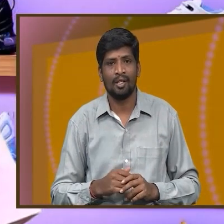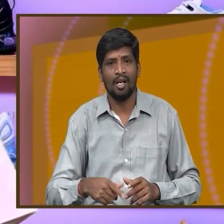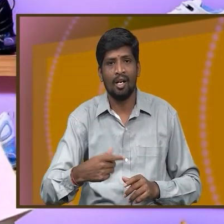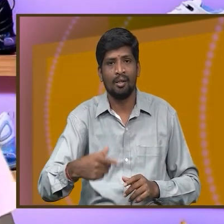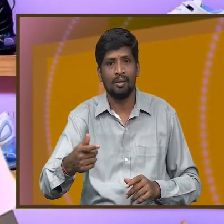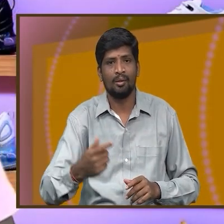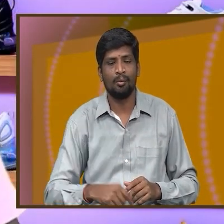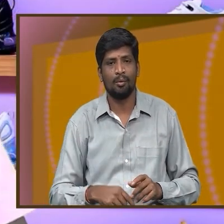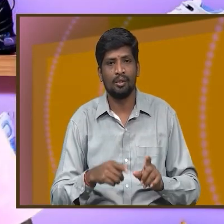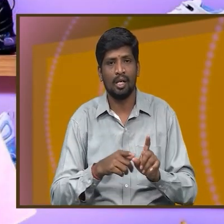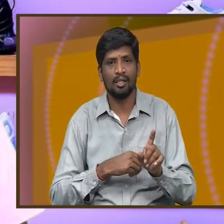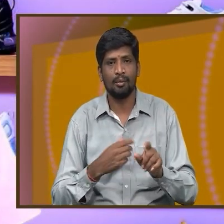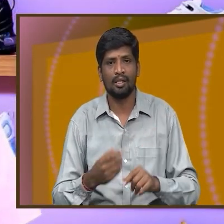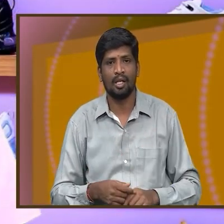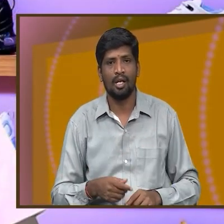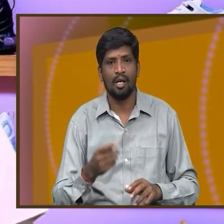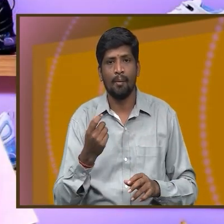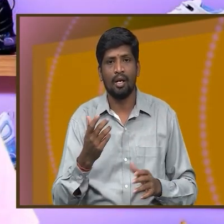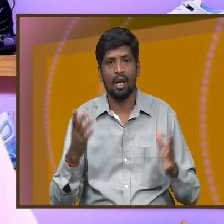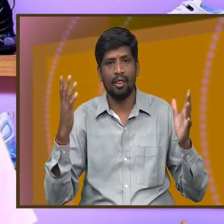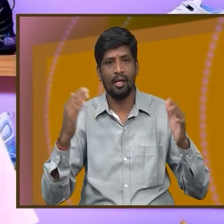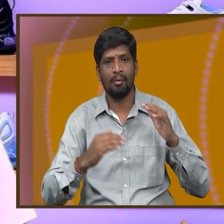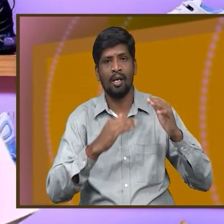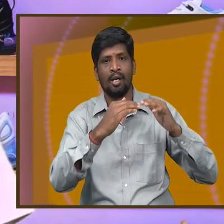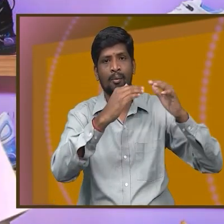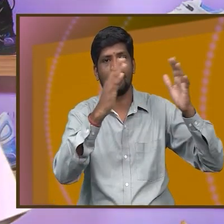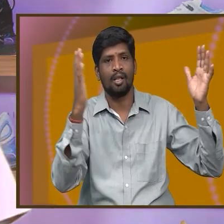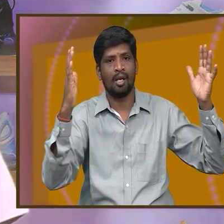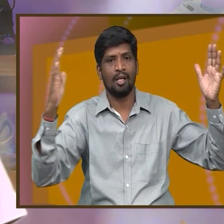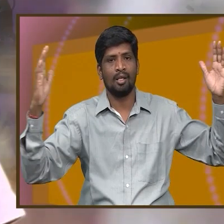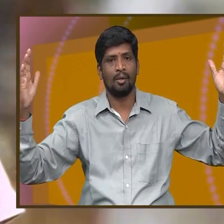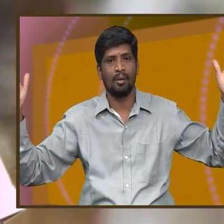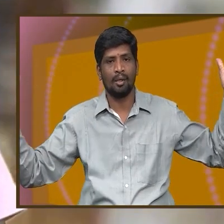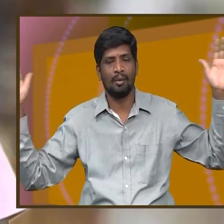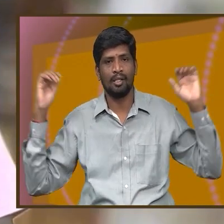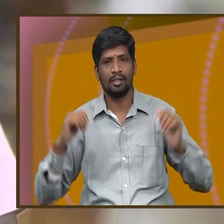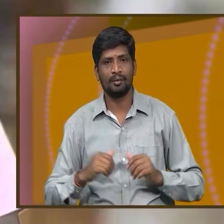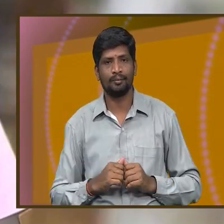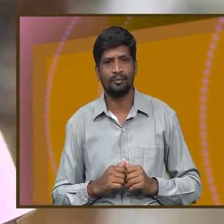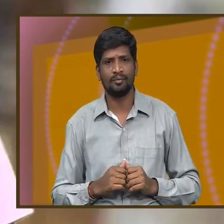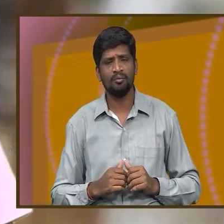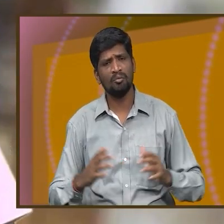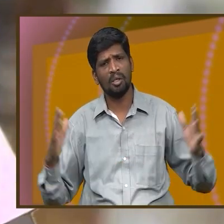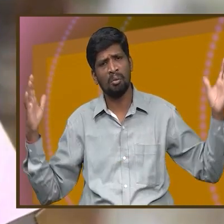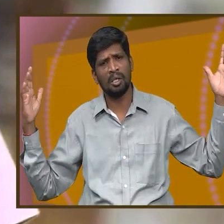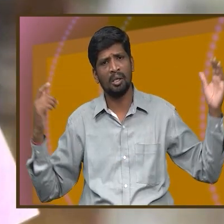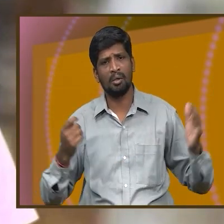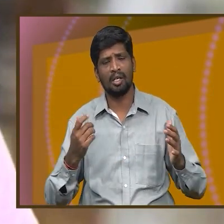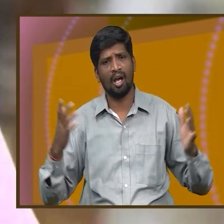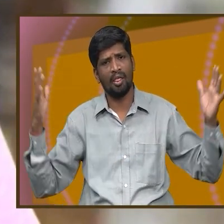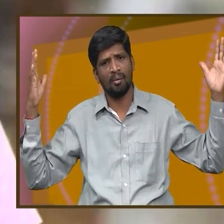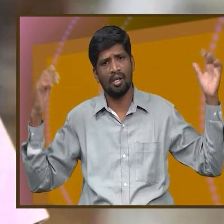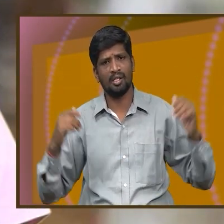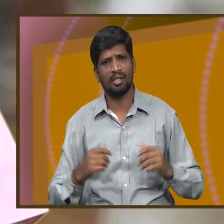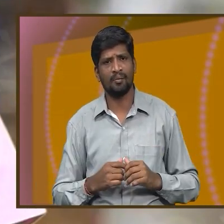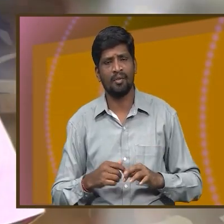ஓடிக்கிட்டு அந்த செல்வங்கள் மேலும் மேலும் வந்து மாரிக்கு சேர்ந்து கொண்டே இருக்கிறது. பெரிய பணக்காரராக மாறிட்டார் மாரி.